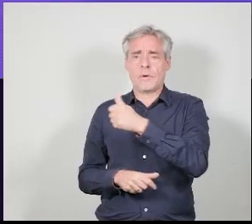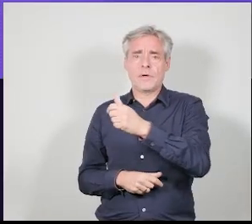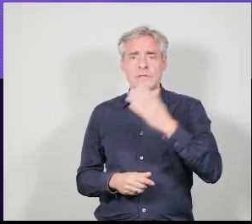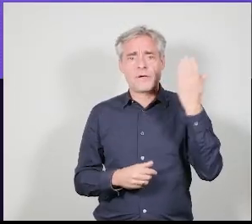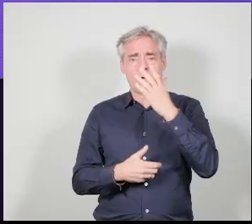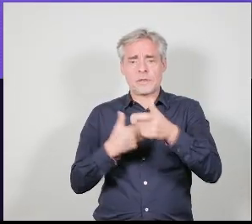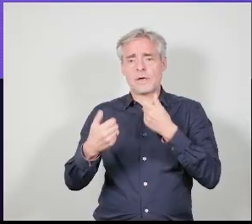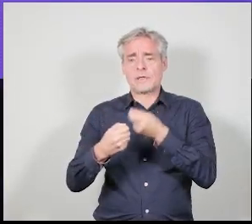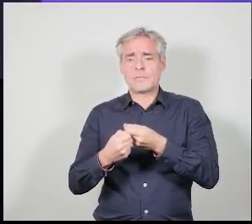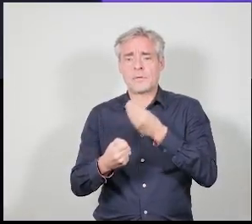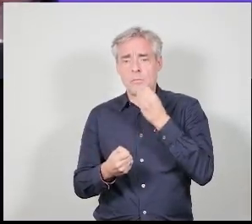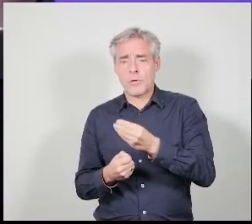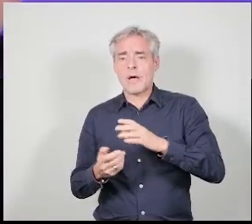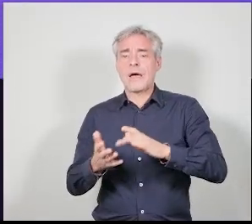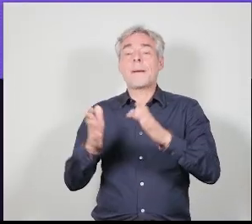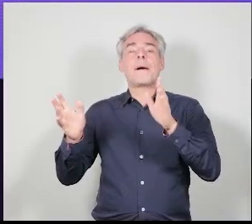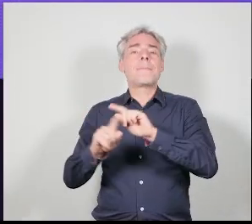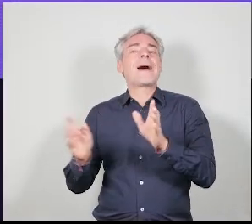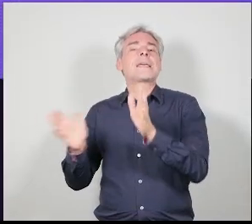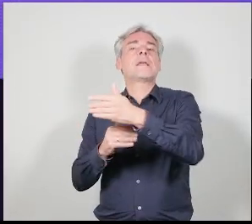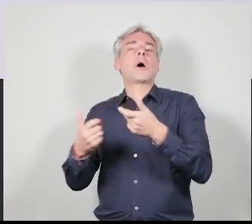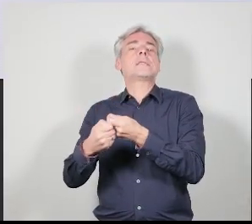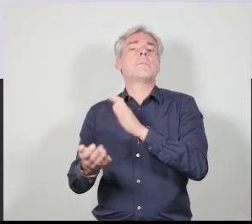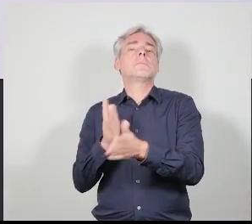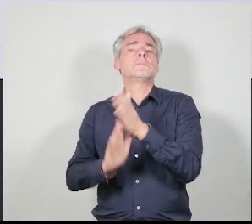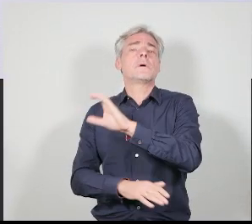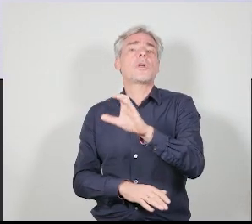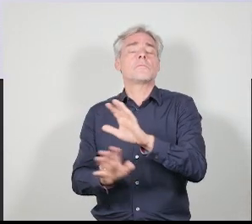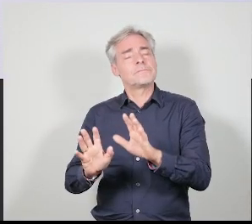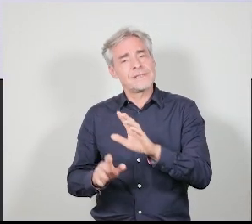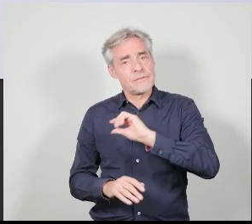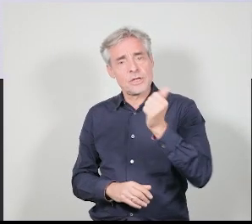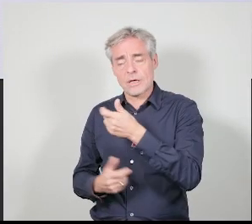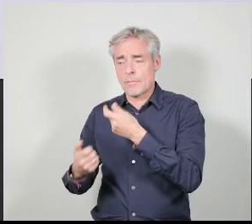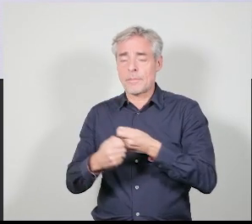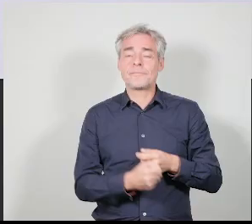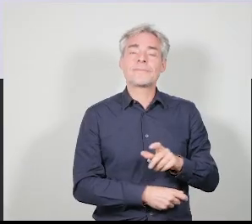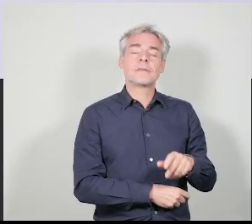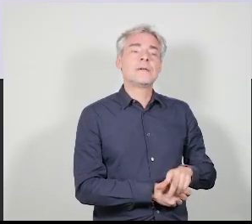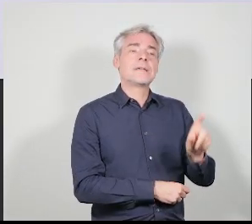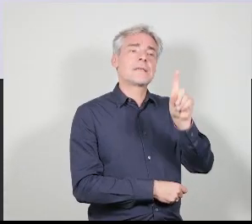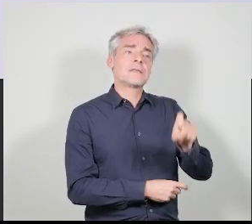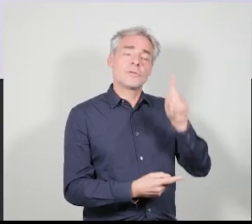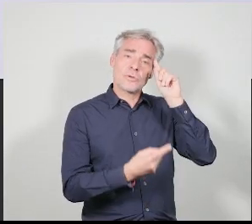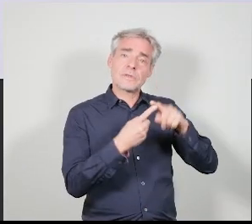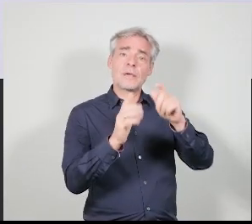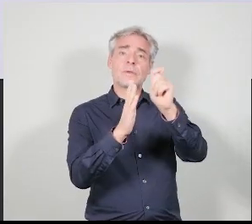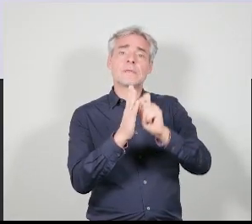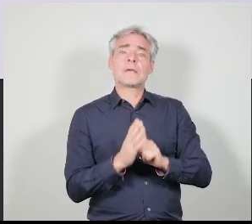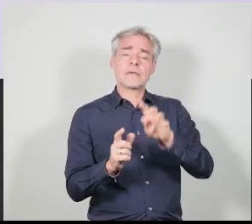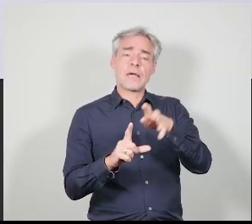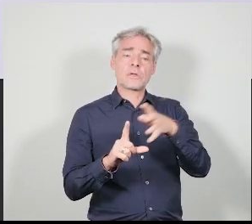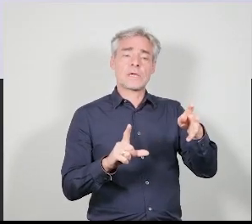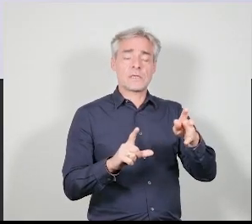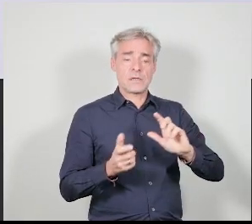soient adaptés à eux et pas à leur catégorie. Question sur le calendrier de ces transformations-là. Est-ce